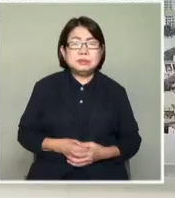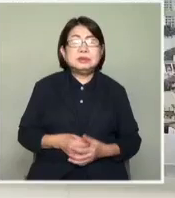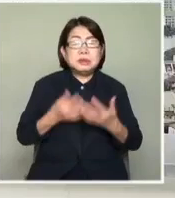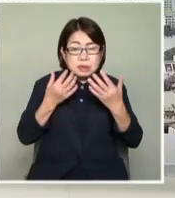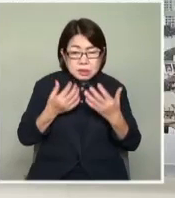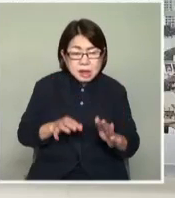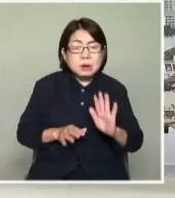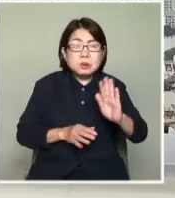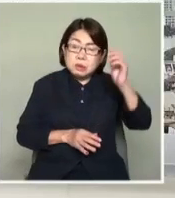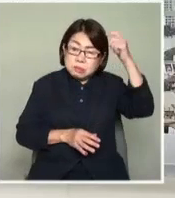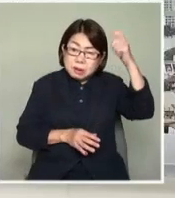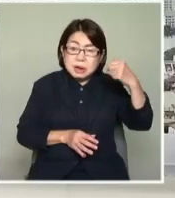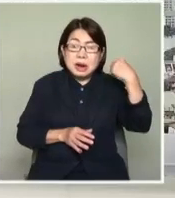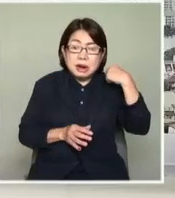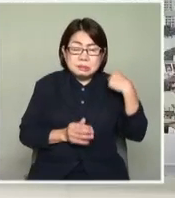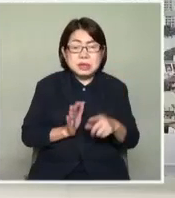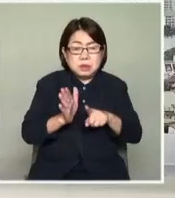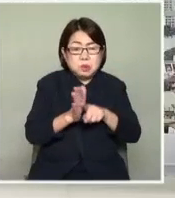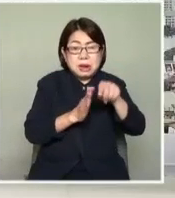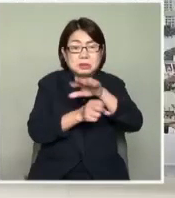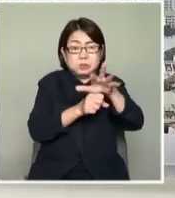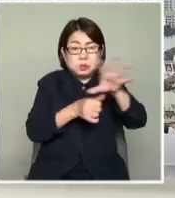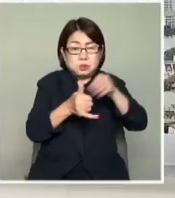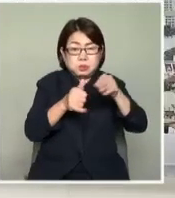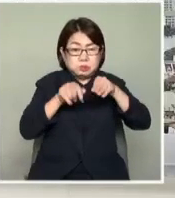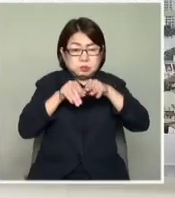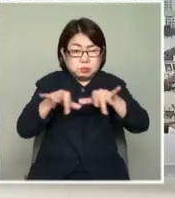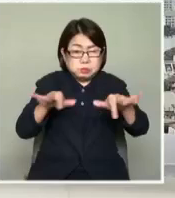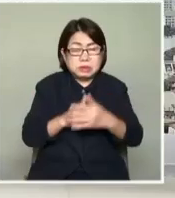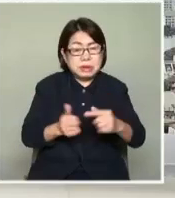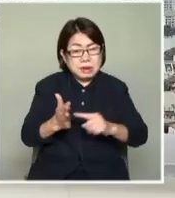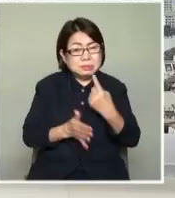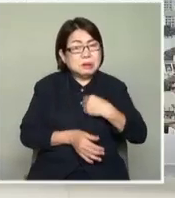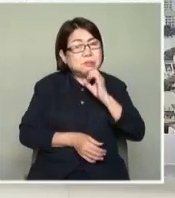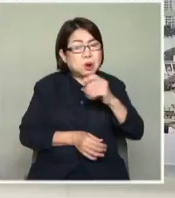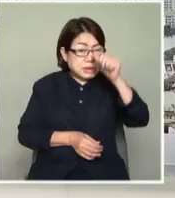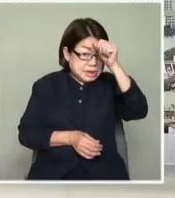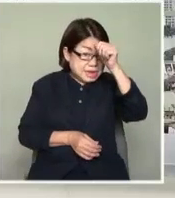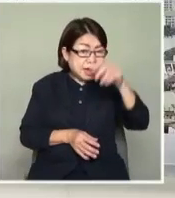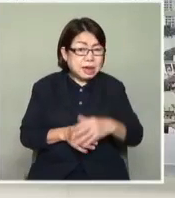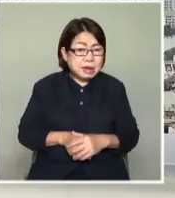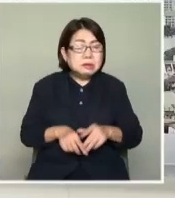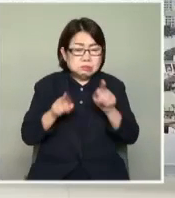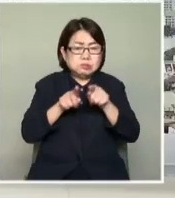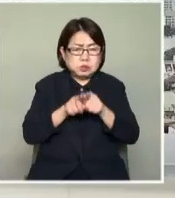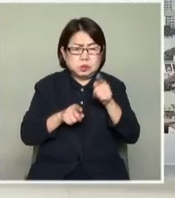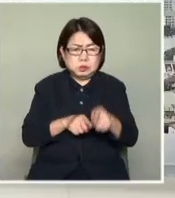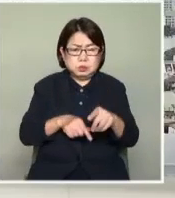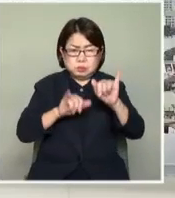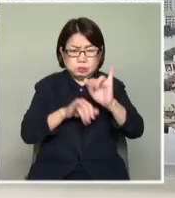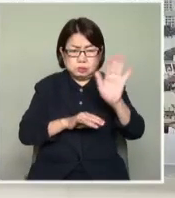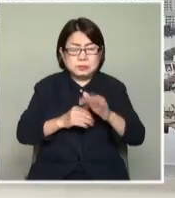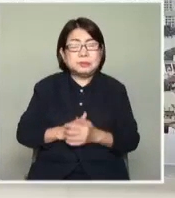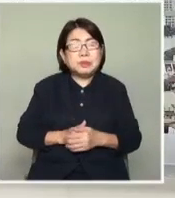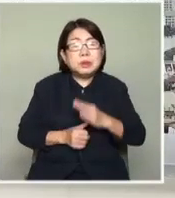นอกเหนือจากที่เมียนมานะคะเรารายงานให้คุณผู้ชมได้รับทราบตั้งแต่ตอนต้นรายการแล้วอินเดียเป็นอีกประเทศนึงที่จะต้องจับตามอง